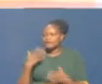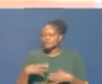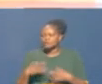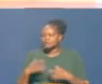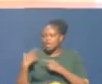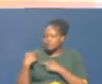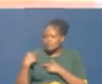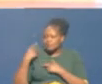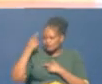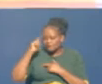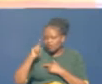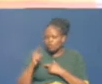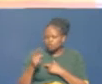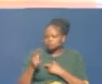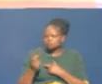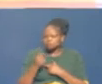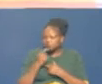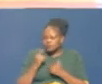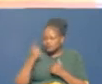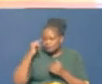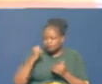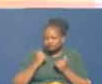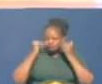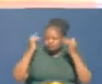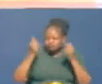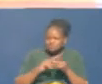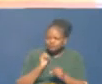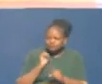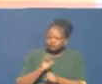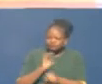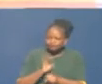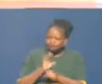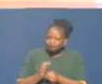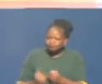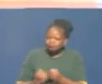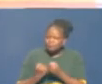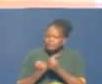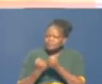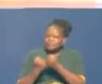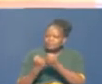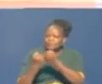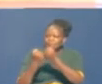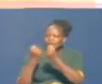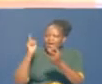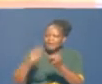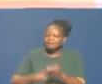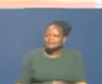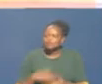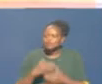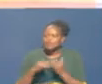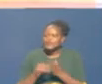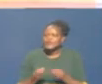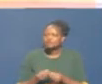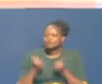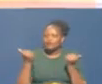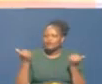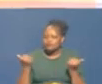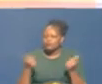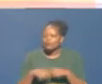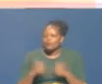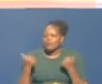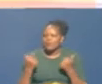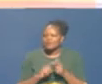counseling. Ndio tunatembea naye moja kwa moja pole pole tu mpaka tuhakikisha matatizo yake yote yamekuwa sorted, alafu